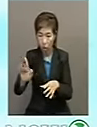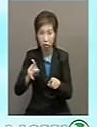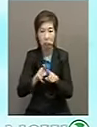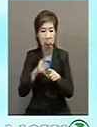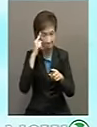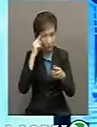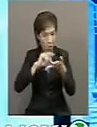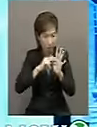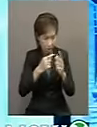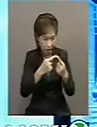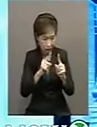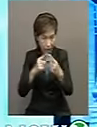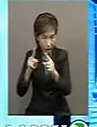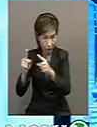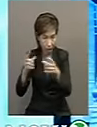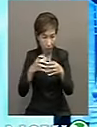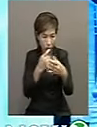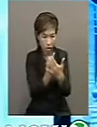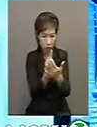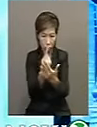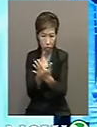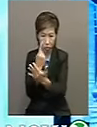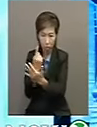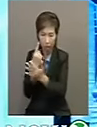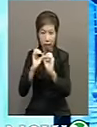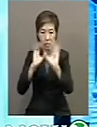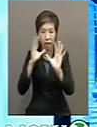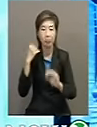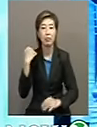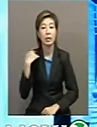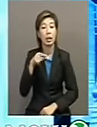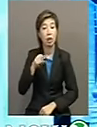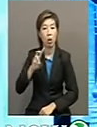ีความหมายและแต่ละรุ่นก็จะมีตัวแนที่เป็กลุม เปบุคคลชัดเจนนะครั